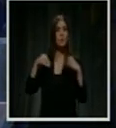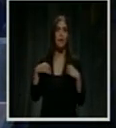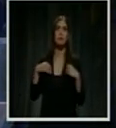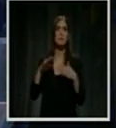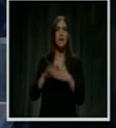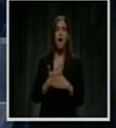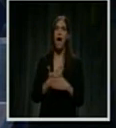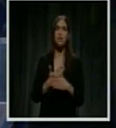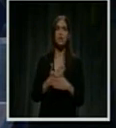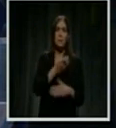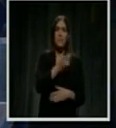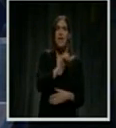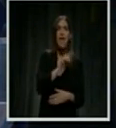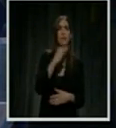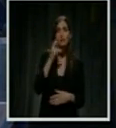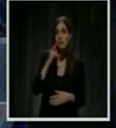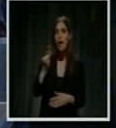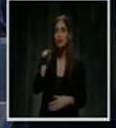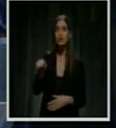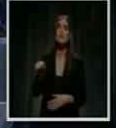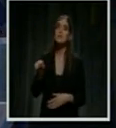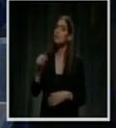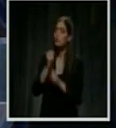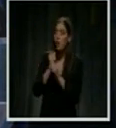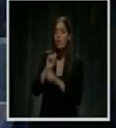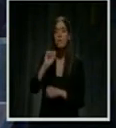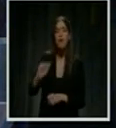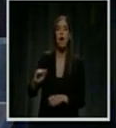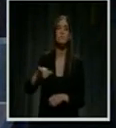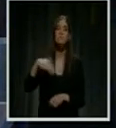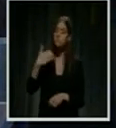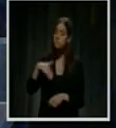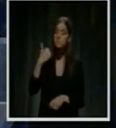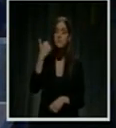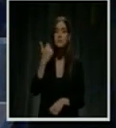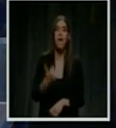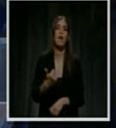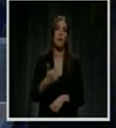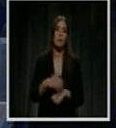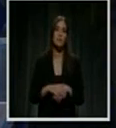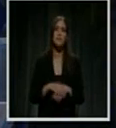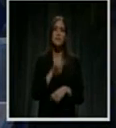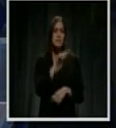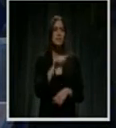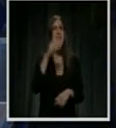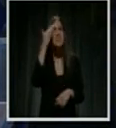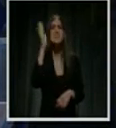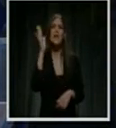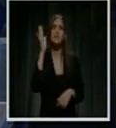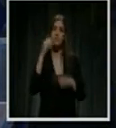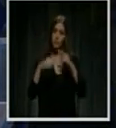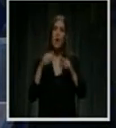x-xogħol imprezzabbli li jagħmlu l-edukaturi tagħna, l-allima tagħna mat-tfal tagħna. Li dawk insejthom. Għax